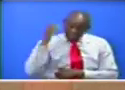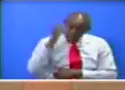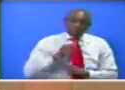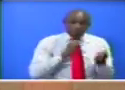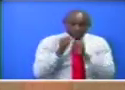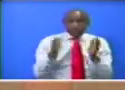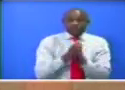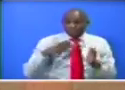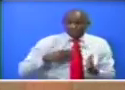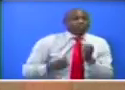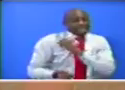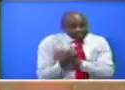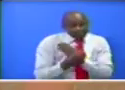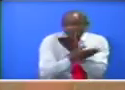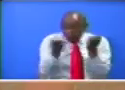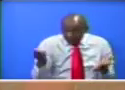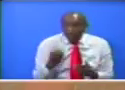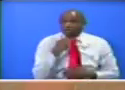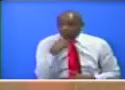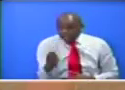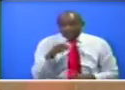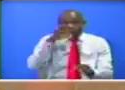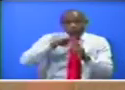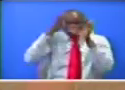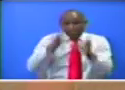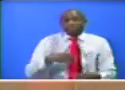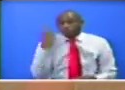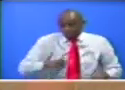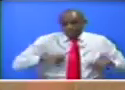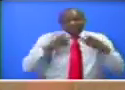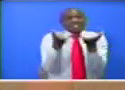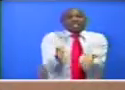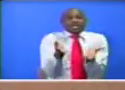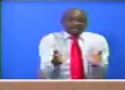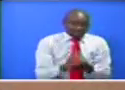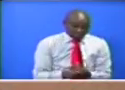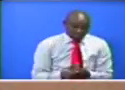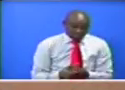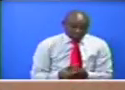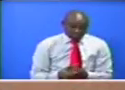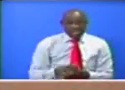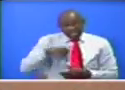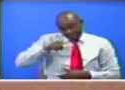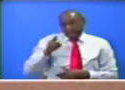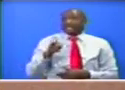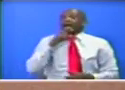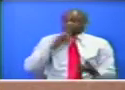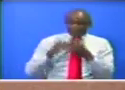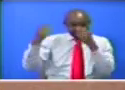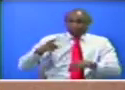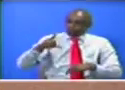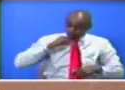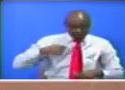na watu wetu ni waelezee usuli wa kujaua mtu wao ambaye wanakaa naye kwa kijiji. Saka kuja akaniambia